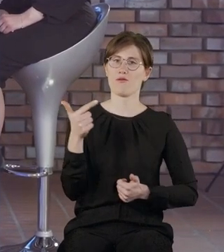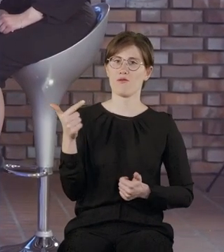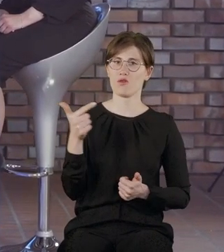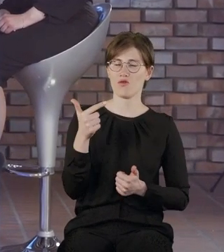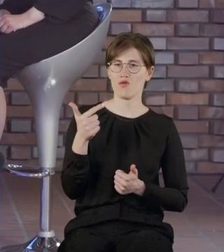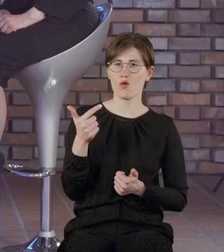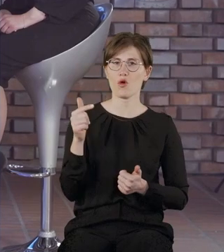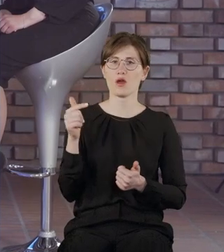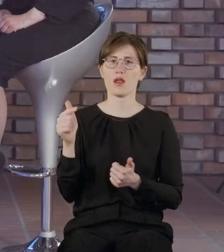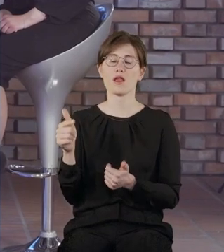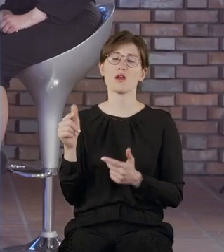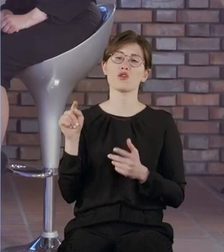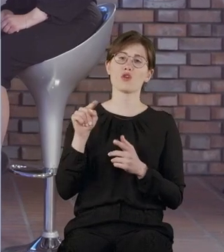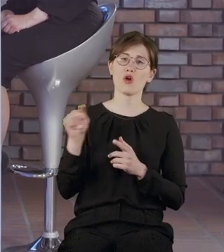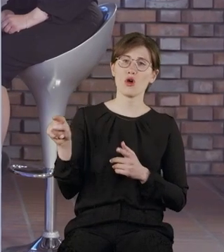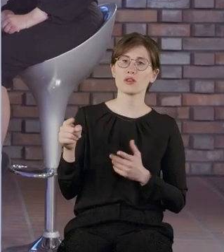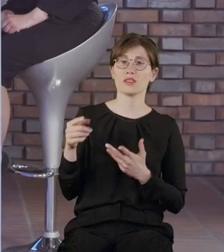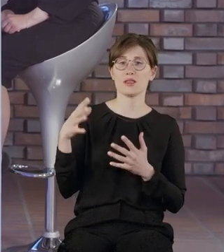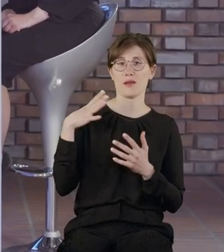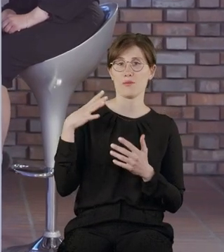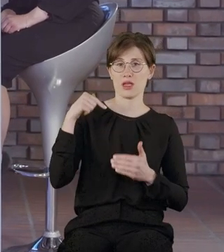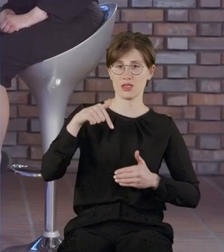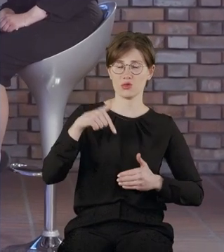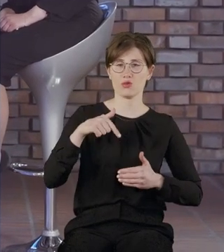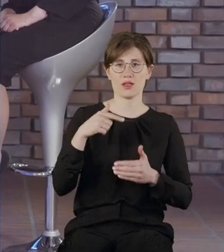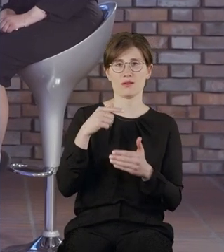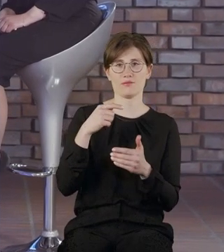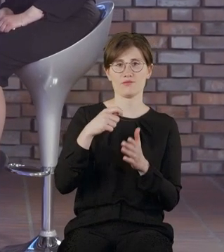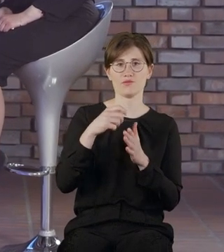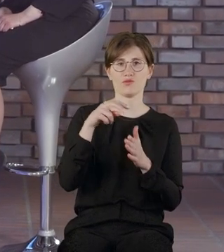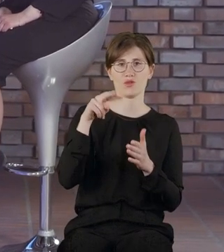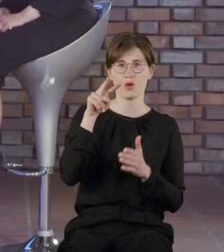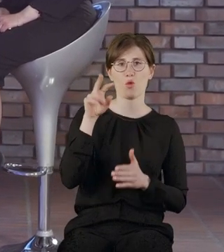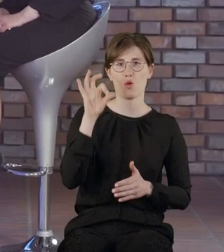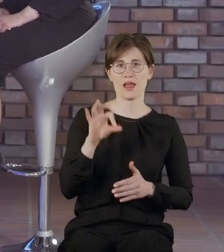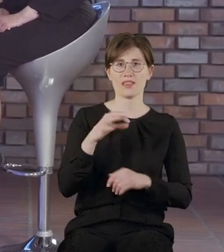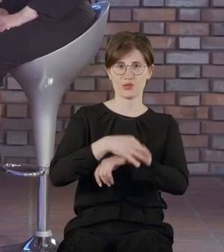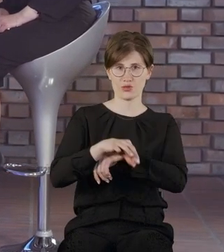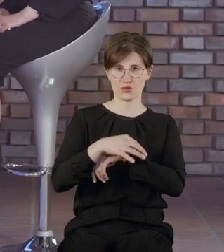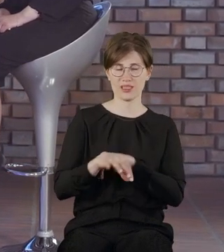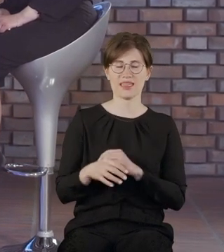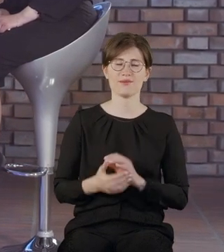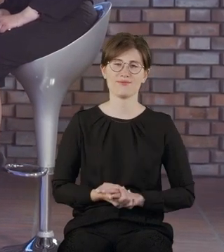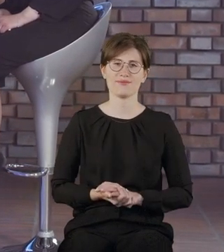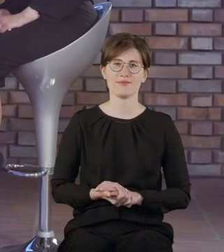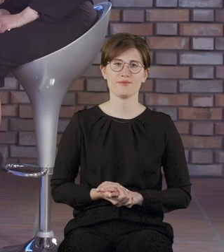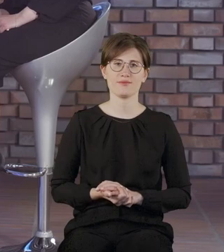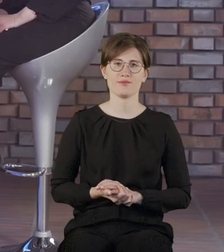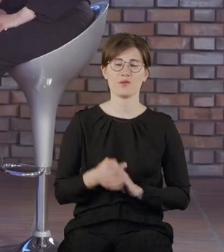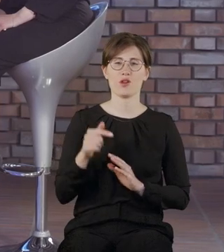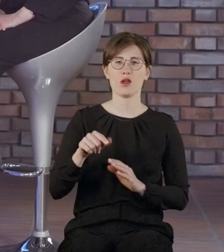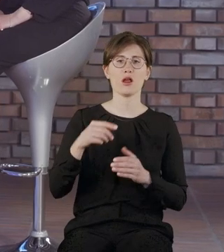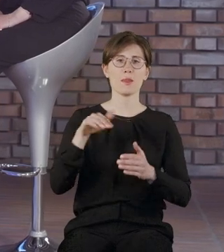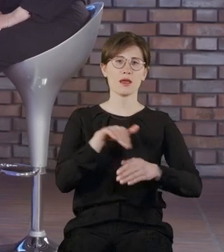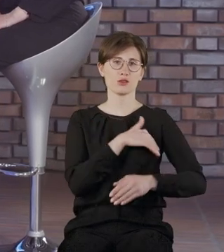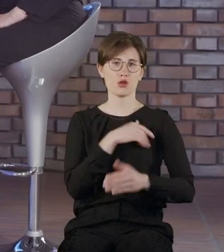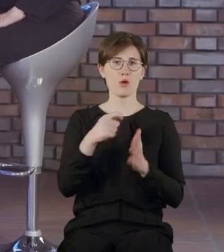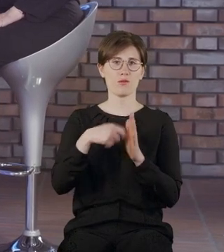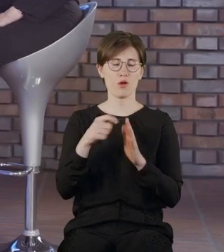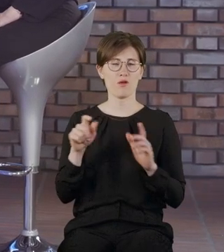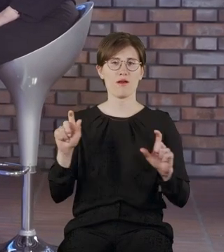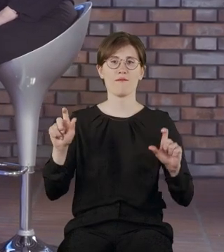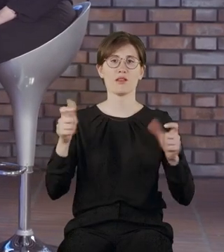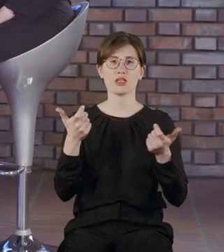reżyser filmu Ostatnia Rodzina, są absolwentami naszej Szkoły Filmowej. Jednym z najważniejszych wydarzeń Szkoły Filmowej jest Węgiel